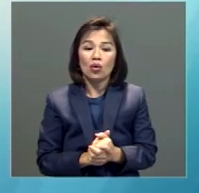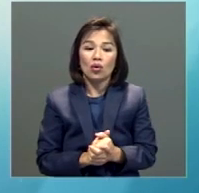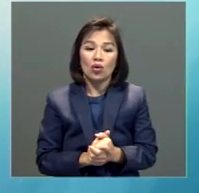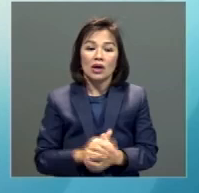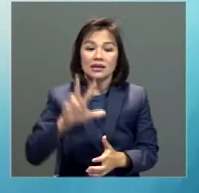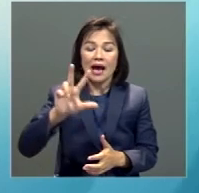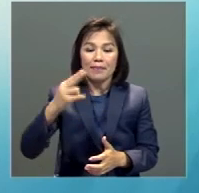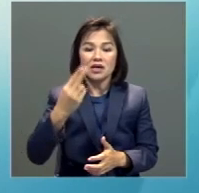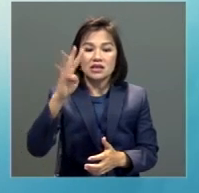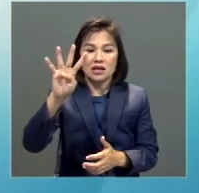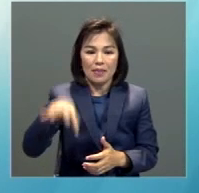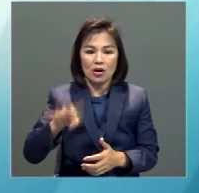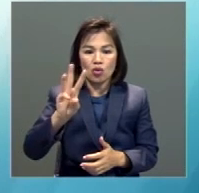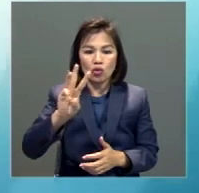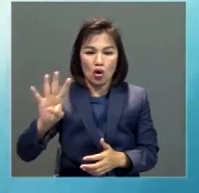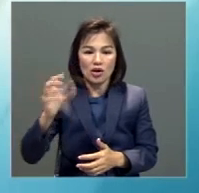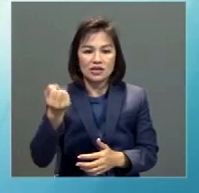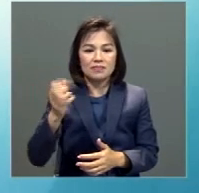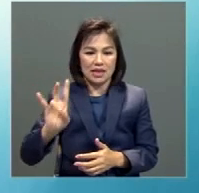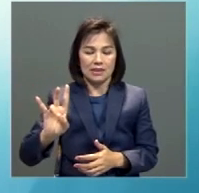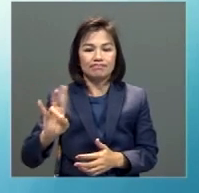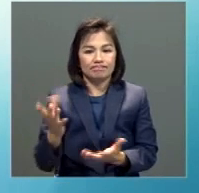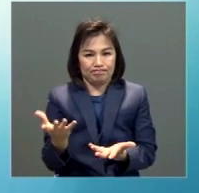ปรายนะครับที่ที่มีการยืนยันแล้วก็เสียชีวิตไปแล้วโด่งใบถึงสามหมื่น4617